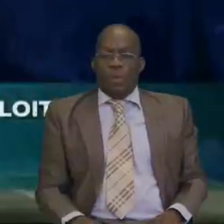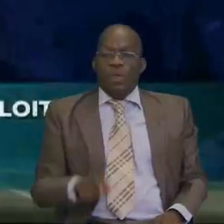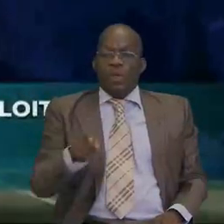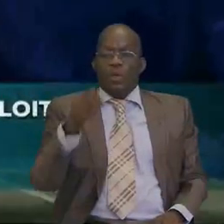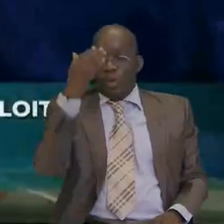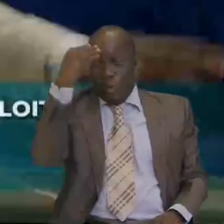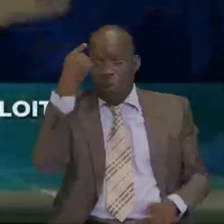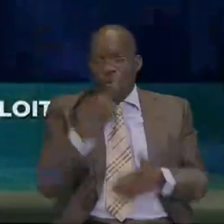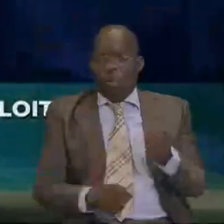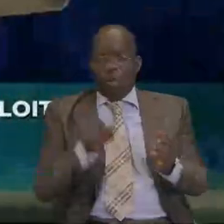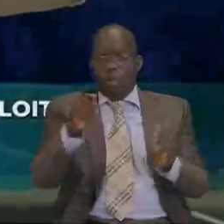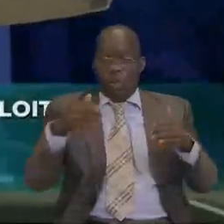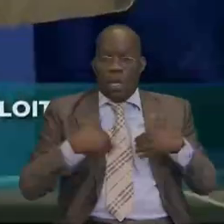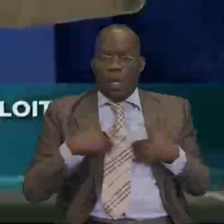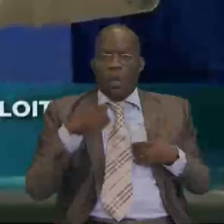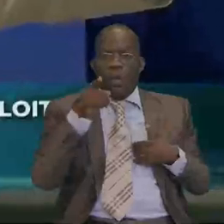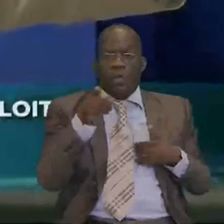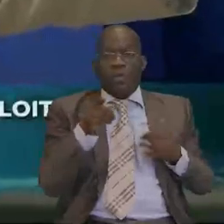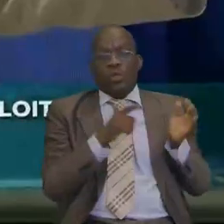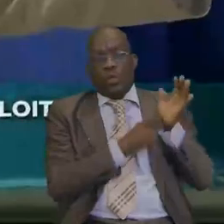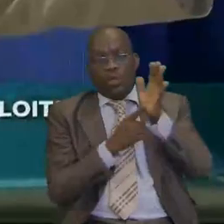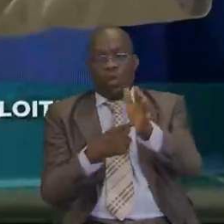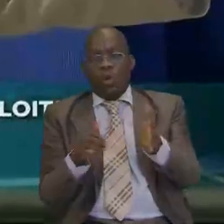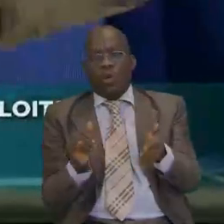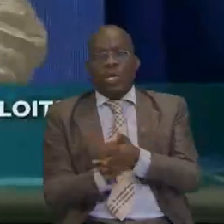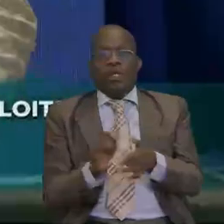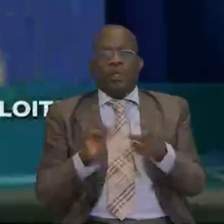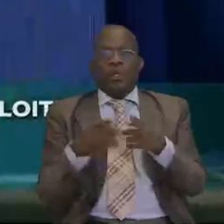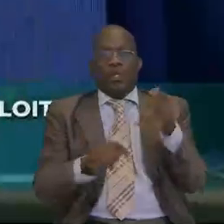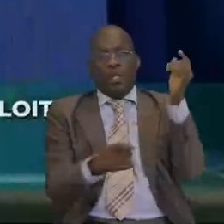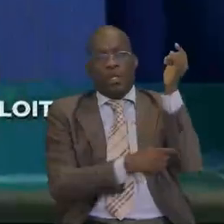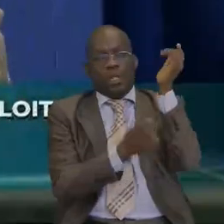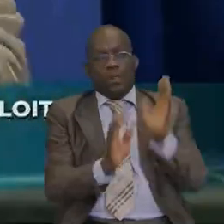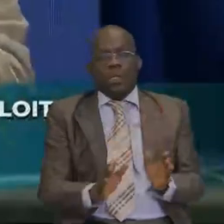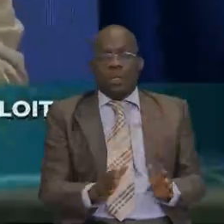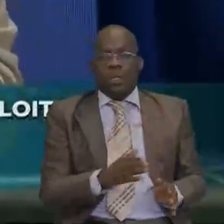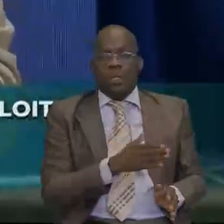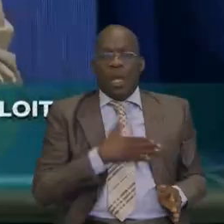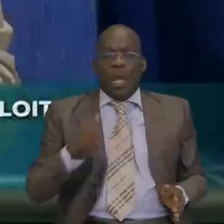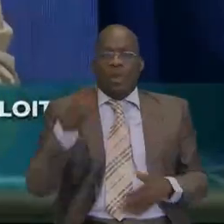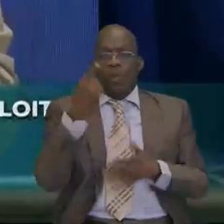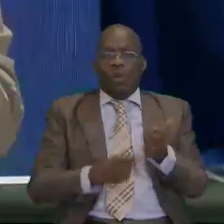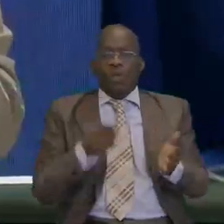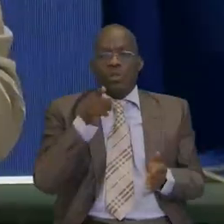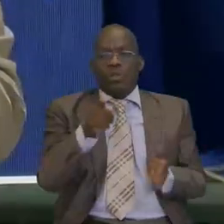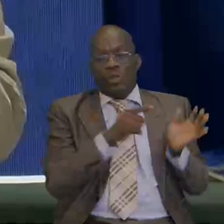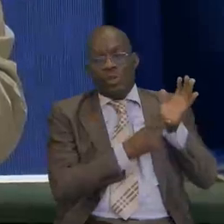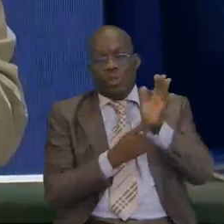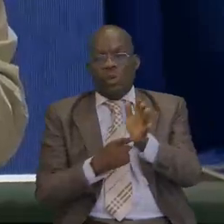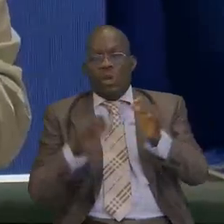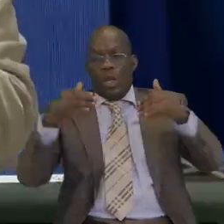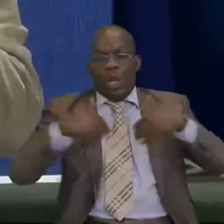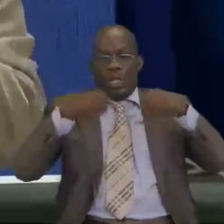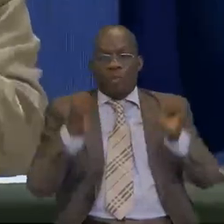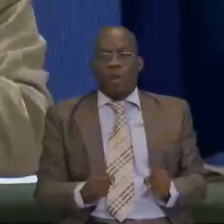Tu sais ce que tu as. Et tu montres cela au tentateur. Et ce que tu montres a la